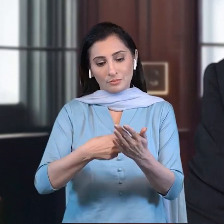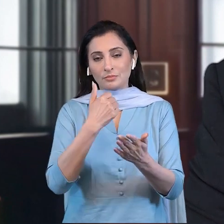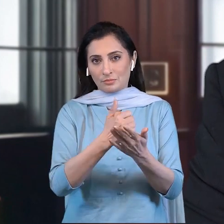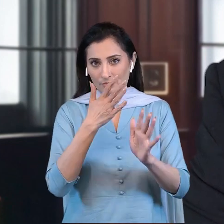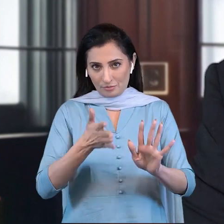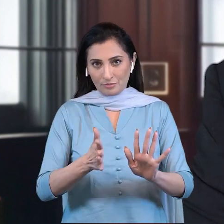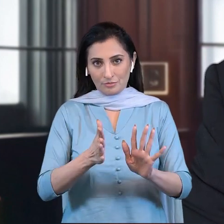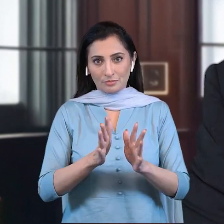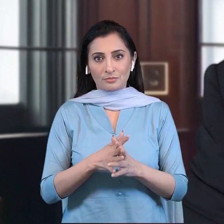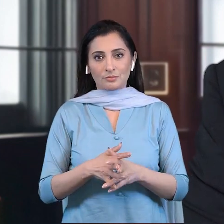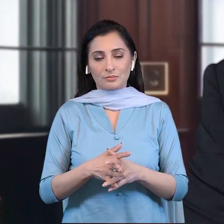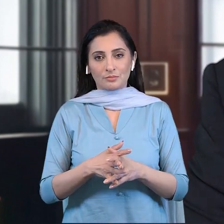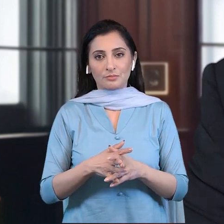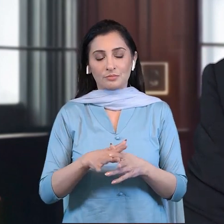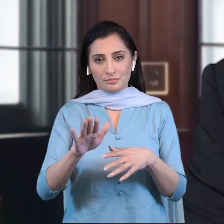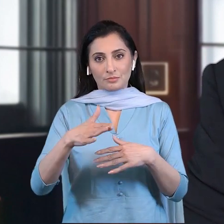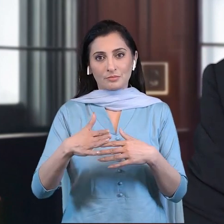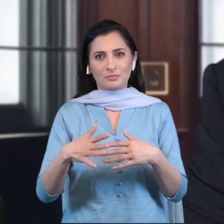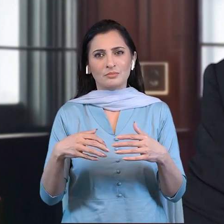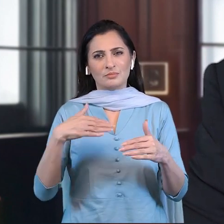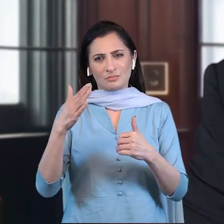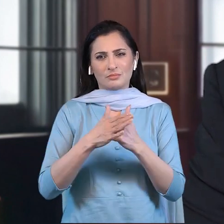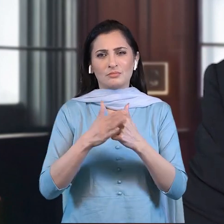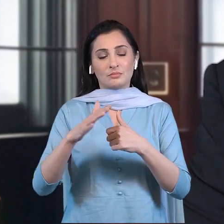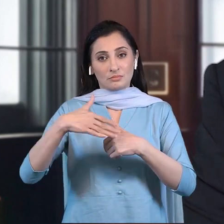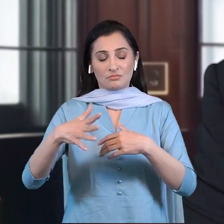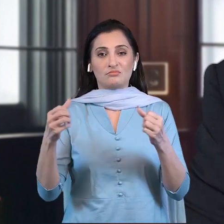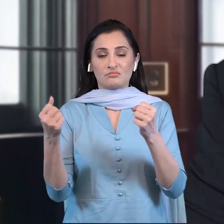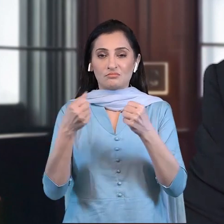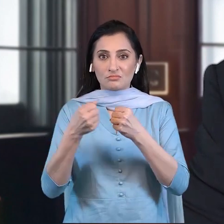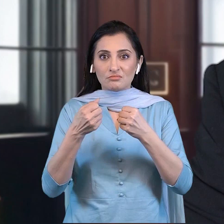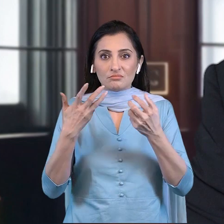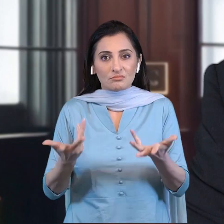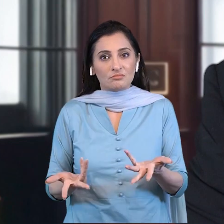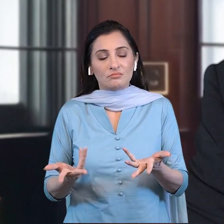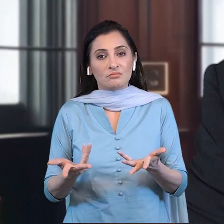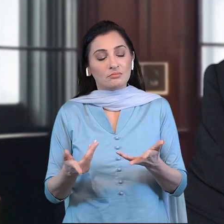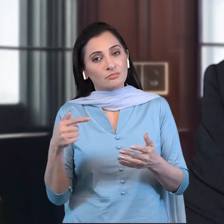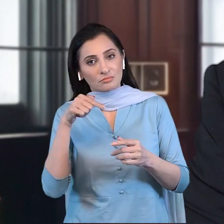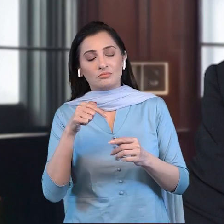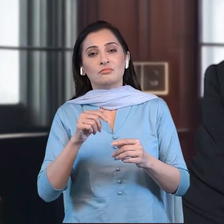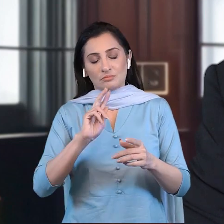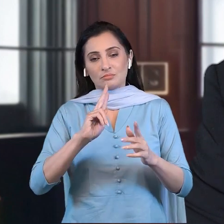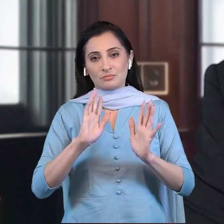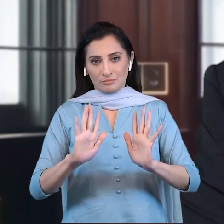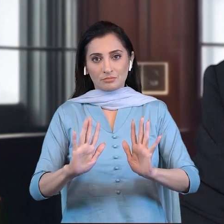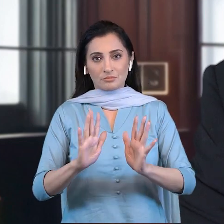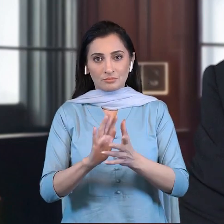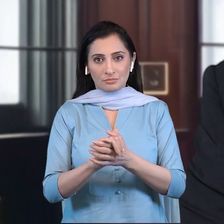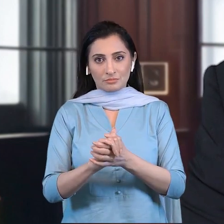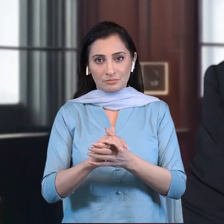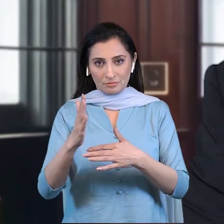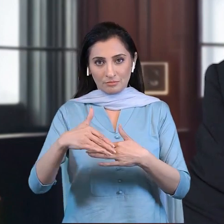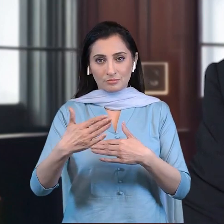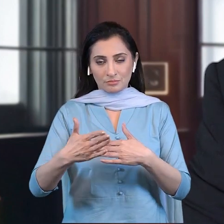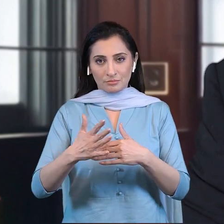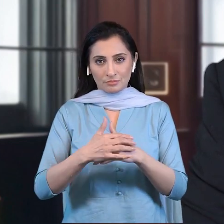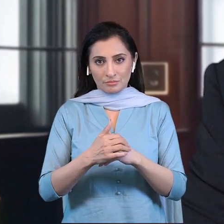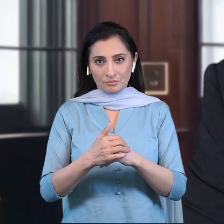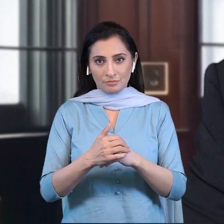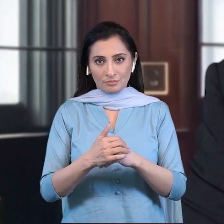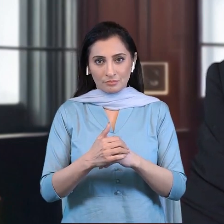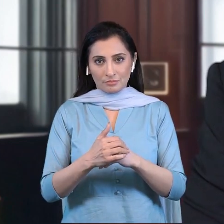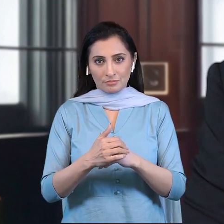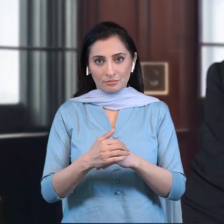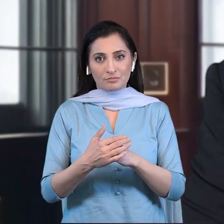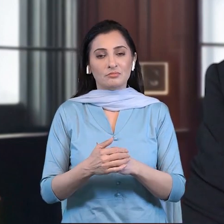نامہ کی رجسٹریشن، پھر ڈسپیوٹس جو رائز ہوتے ہیں ڈیورنگ میرجز، کیا کیا ایشوز ہیں، اور